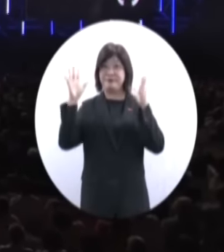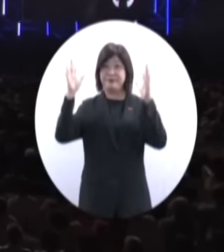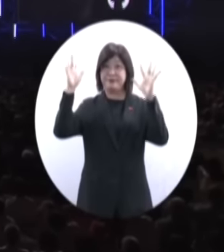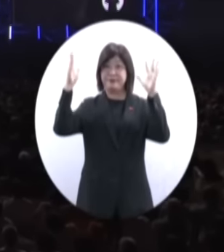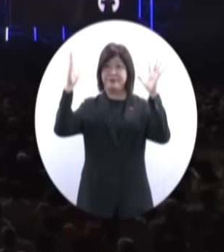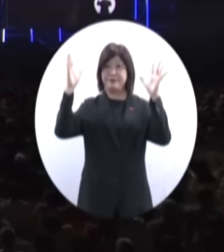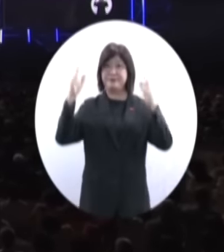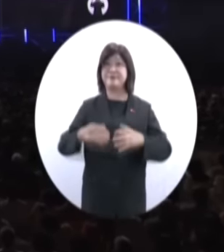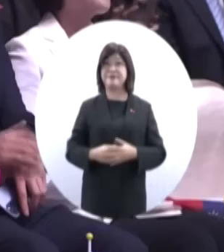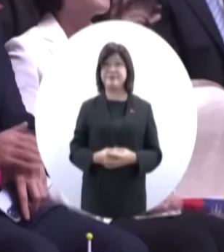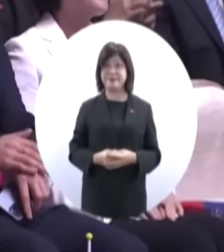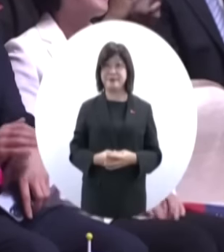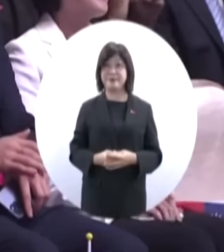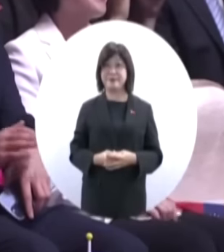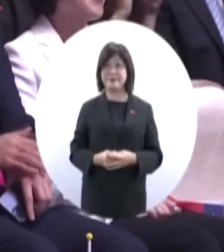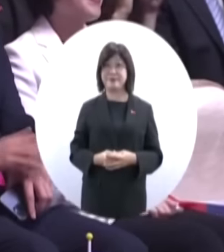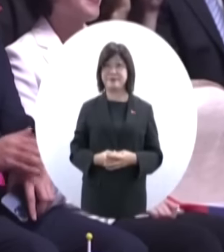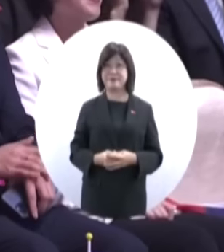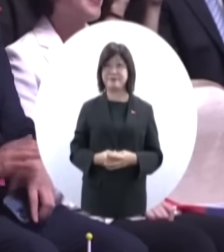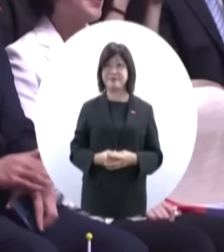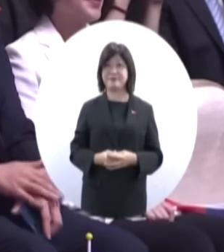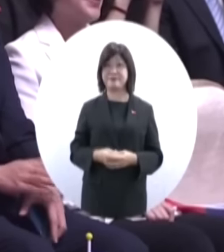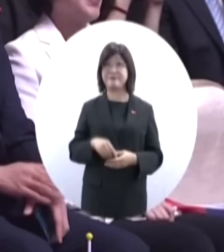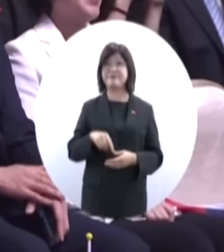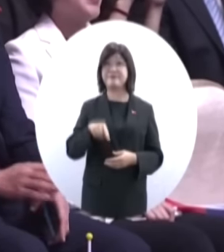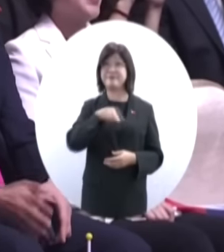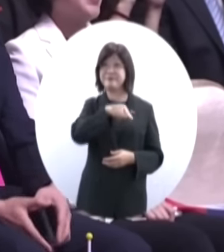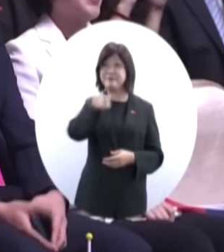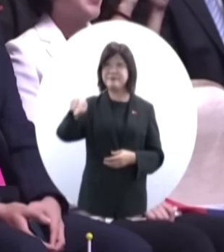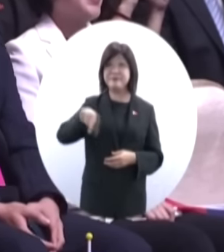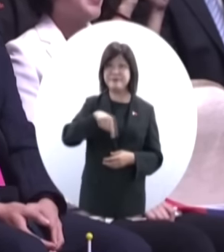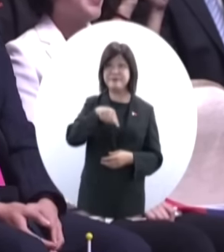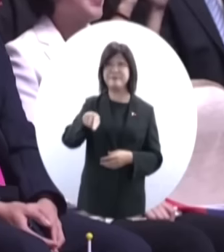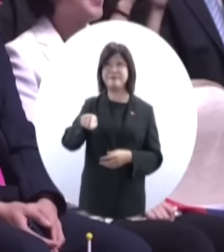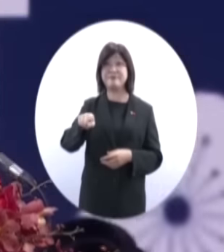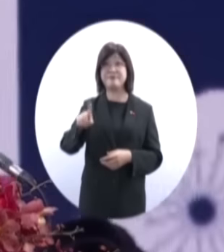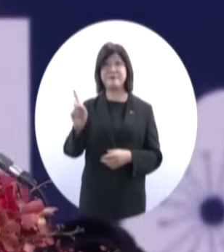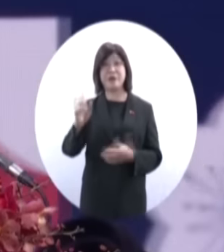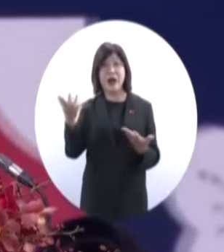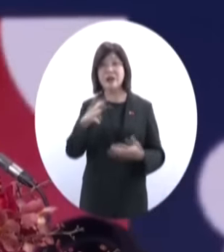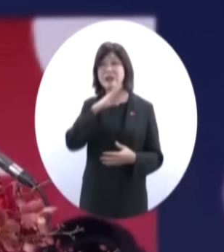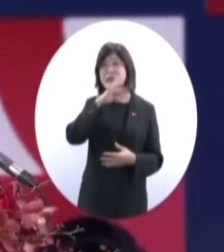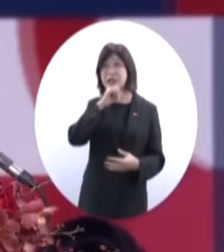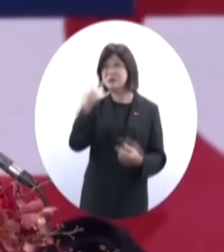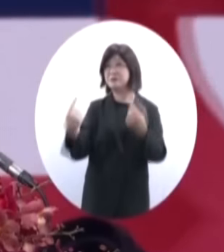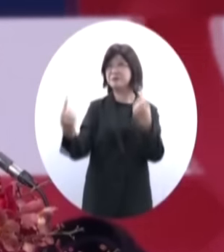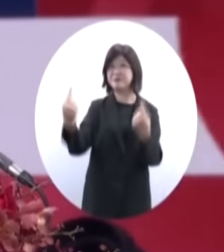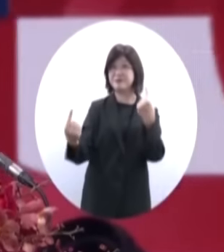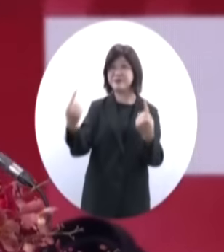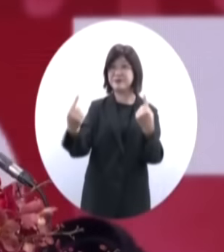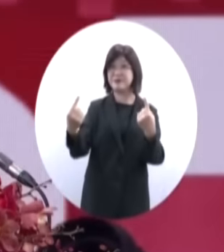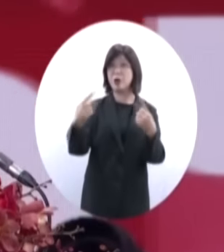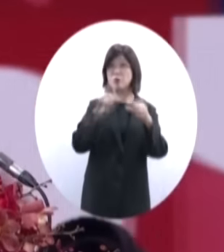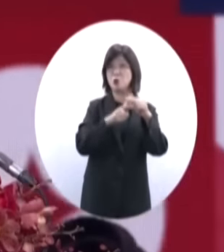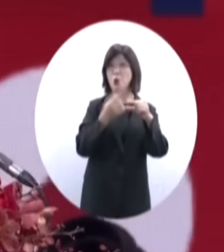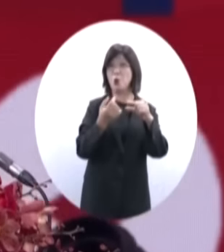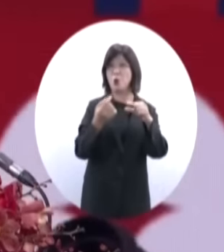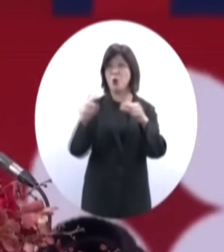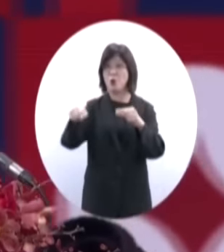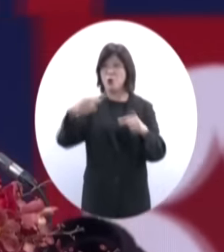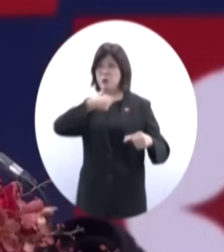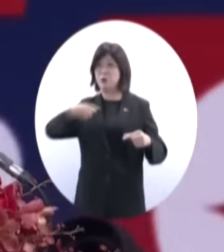间哦，这个总统咧讲的时阵，下骹国民党诶大龙炮爆啊，大龙炮第一时间拢炮爆啊！那是